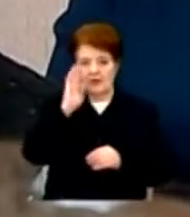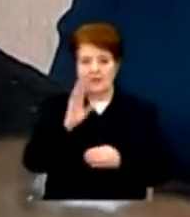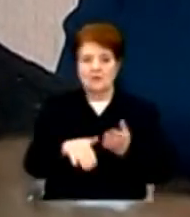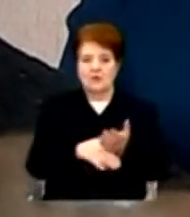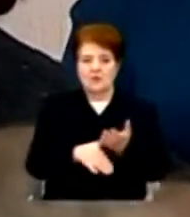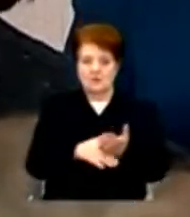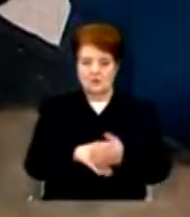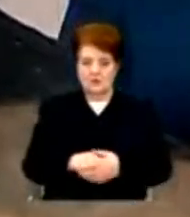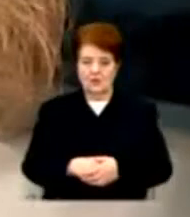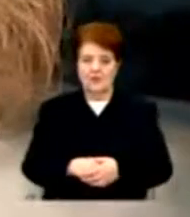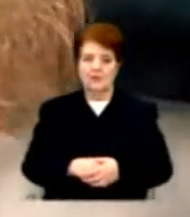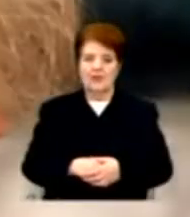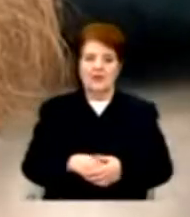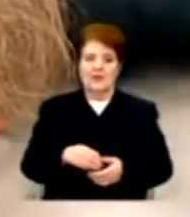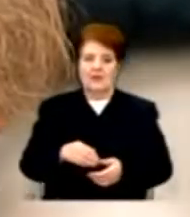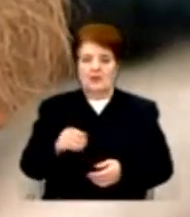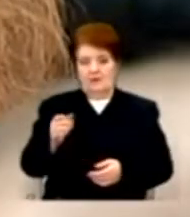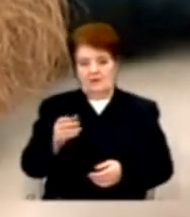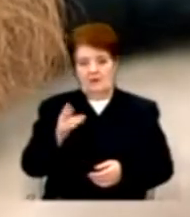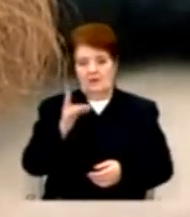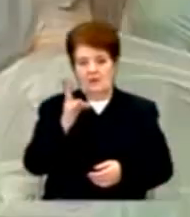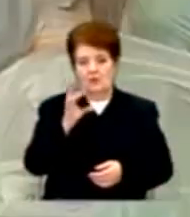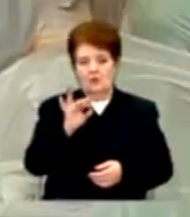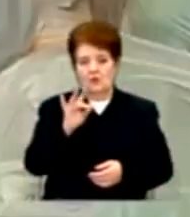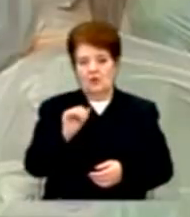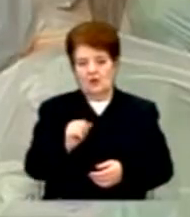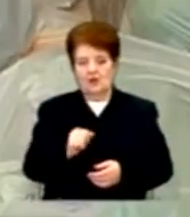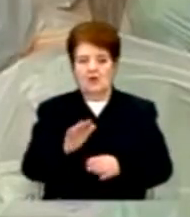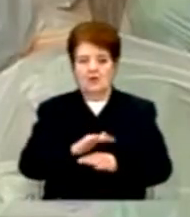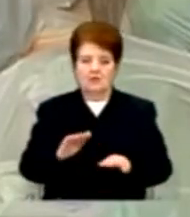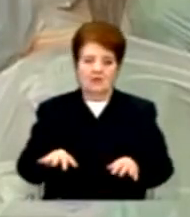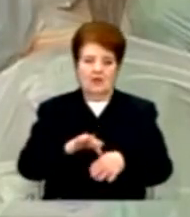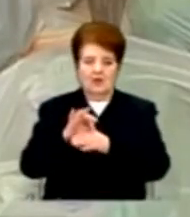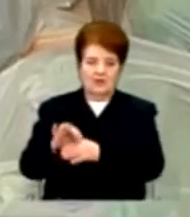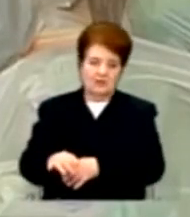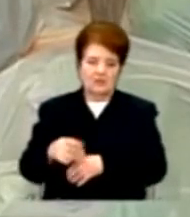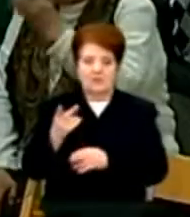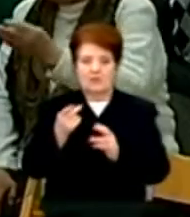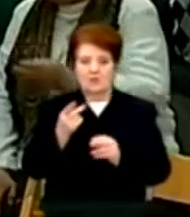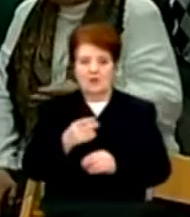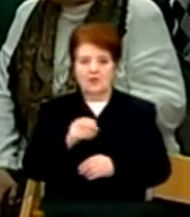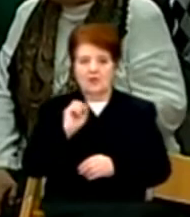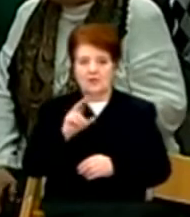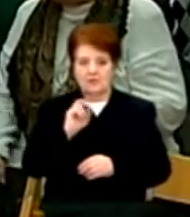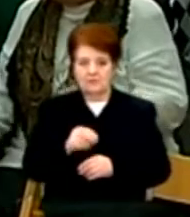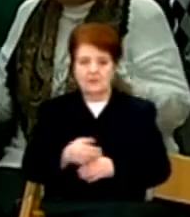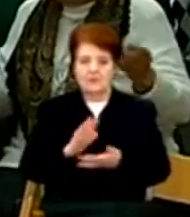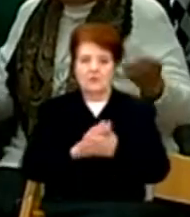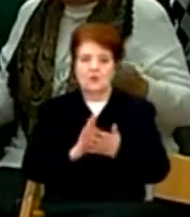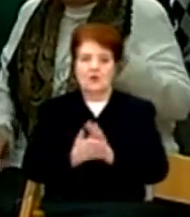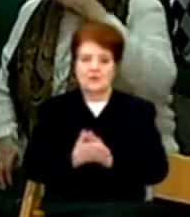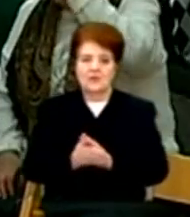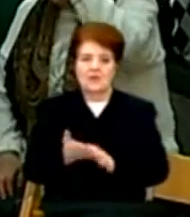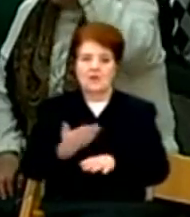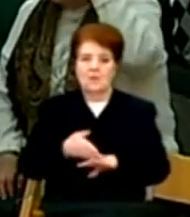poate. Ei cu lucru, norme, fiul, nepoțelul la grădiniță, îl așteaptă al doilea nepoțel. Situația e complicată,